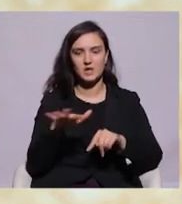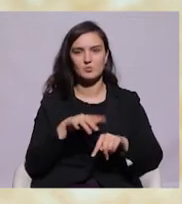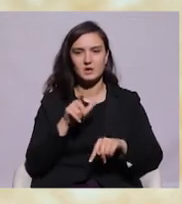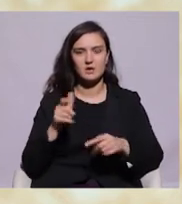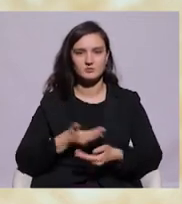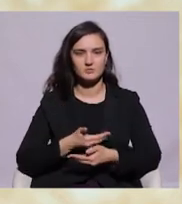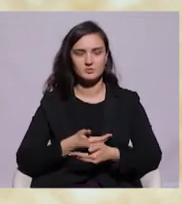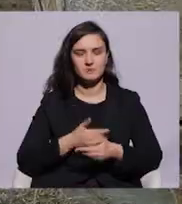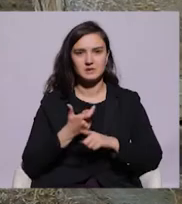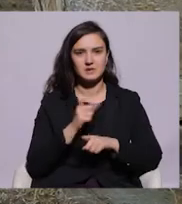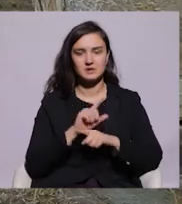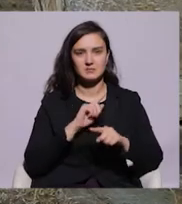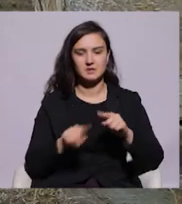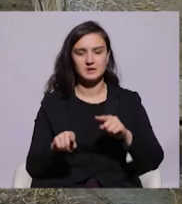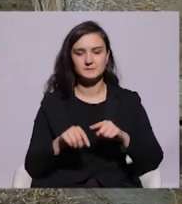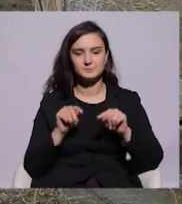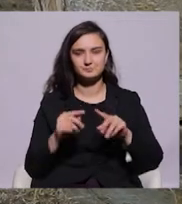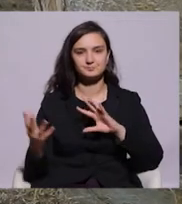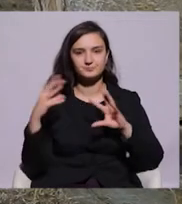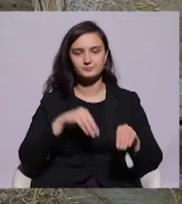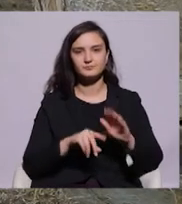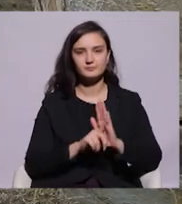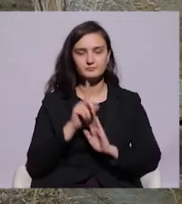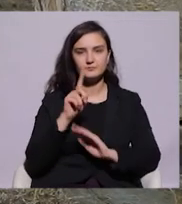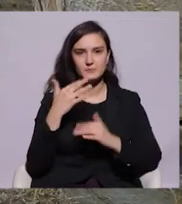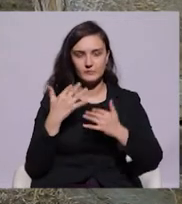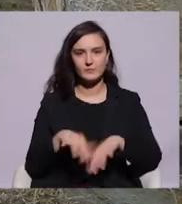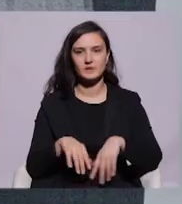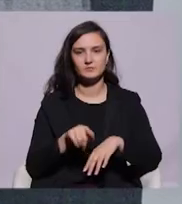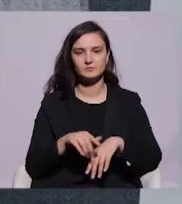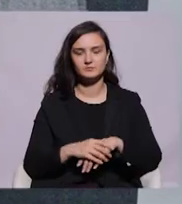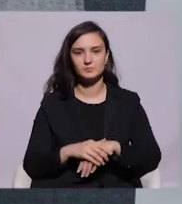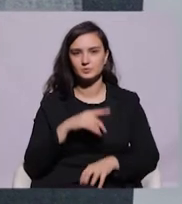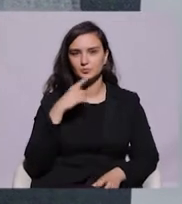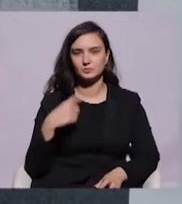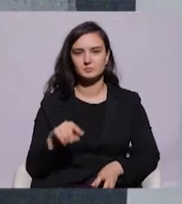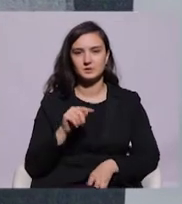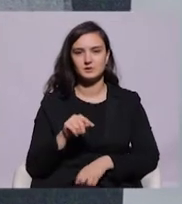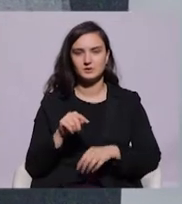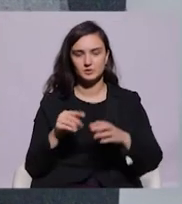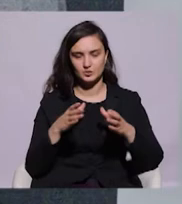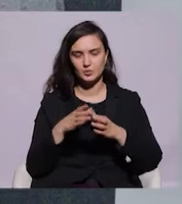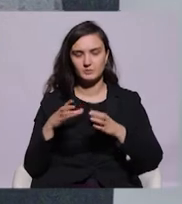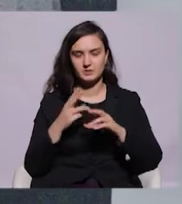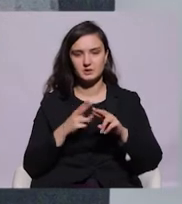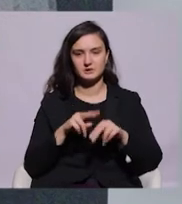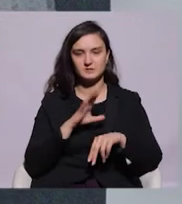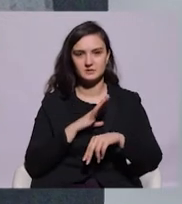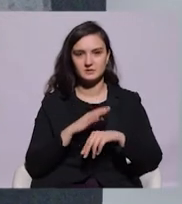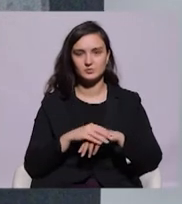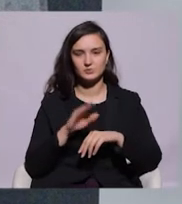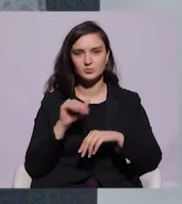აქაურ ქართველებს ცხოვრება. ძალიან მალე აქ ჩამოსვლა დაიწყო უკვე რუსმა გარკვეულმა ტომმა, ესენი